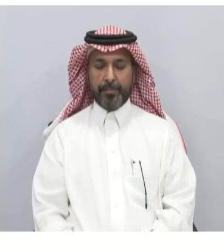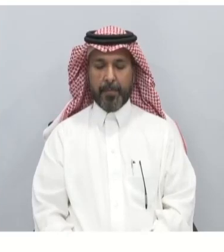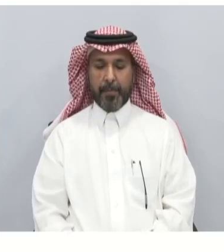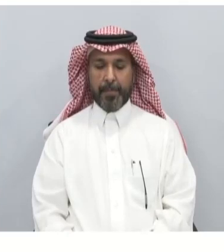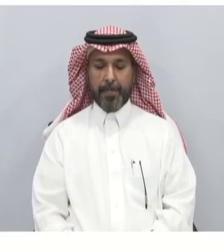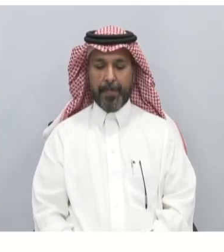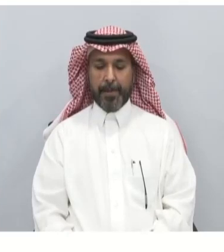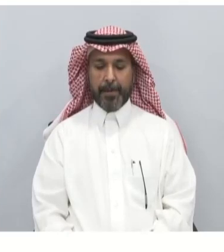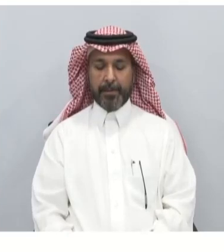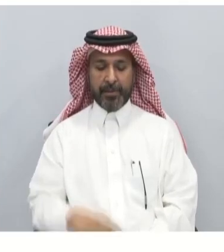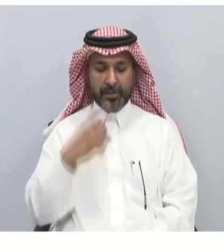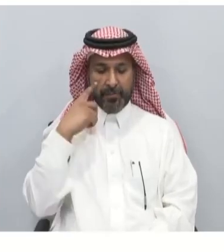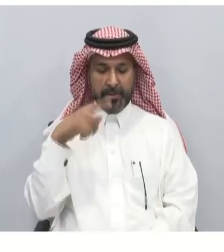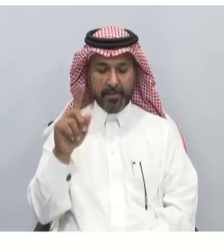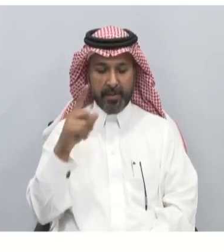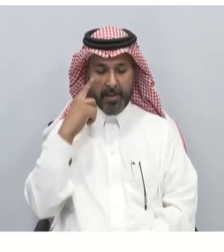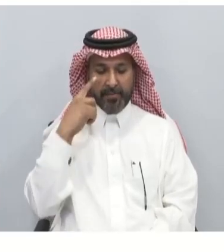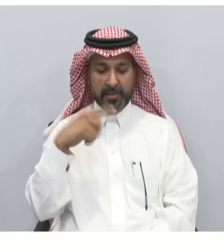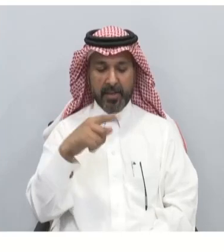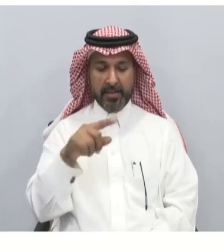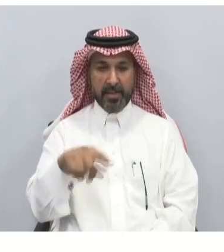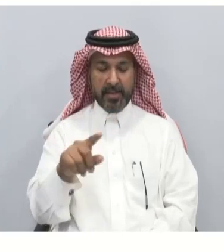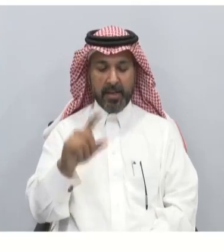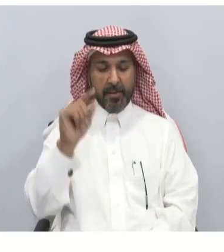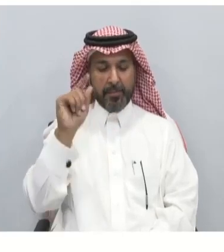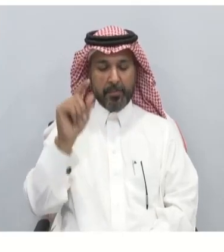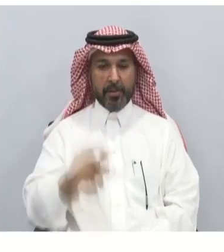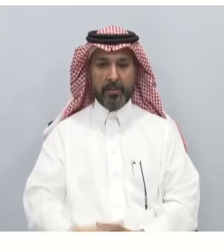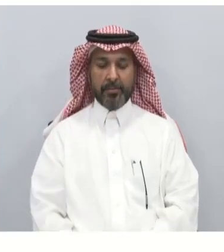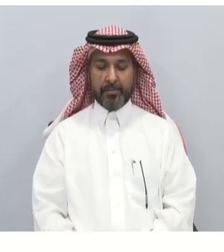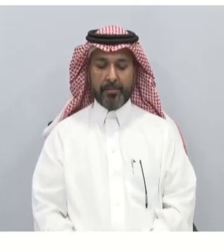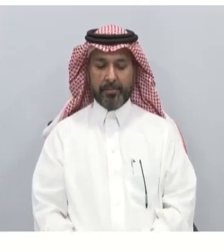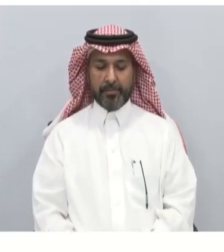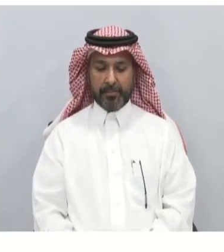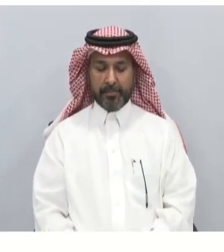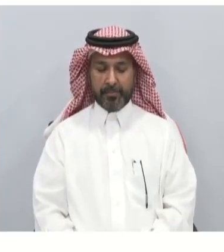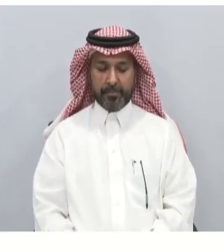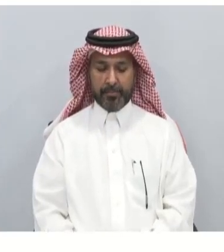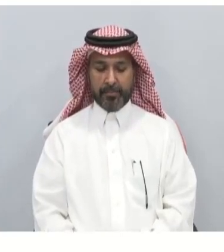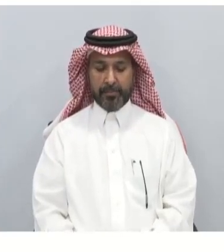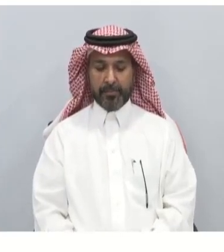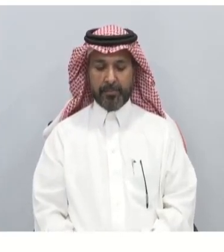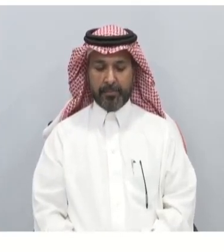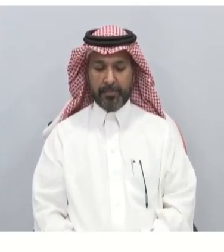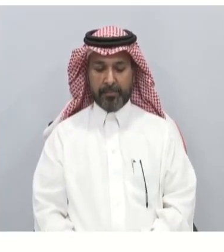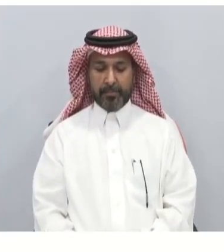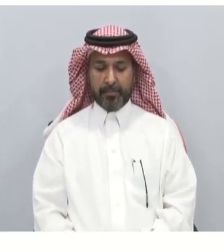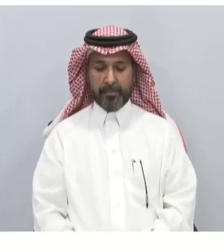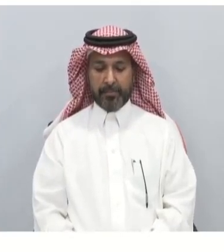طبعا قيم نفسك إذا حليت هذا التمرين عزيزي الطالب عزيزتي الطالبة بهذه الدرجات، وذلك تحصل